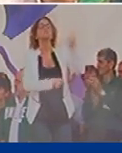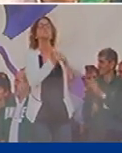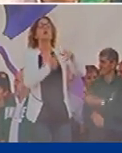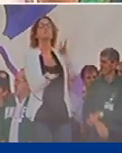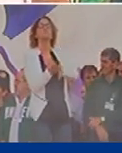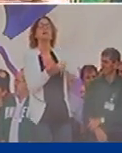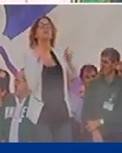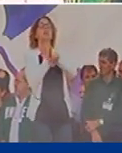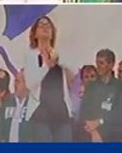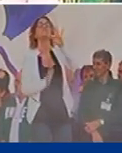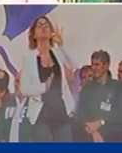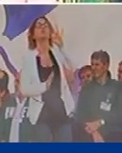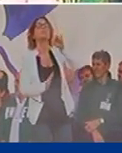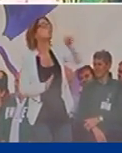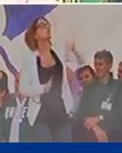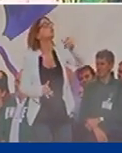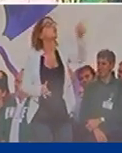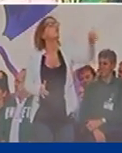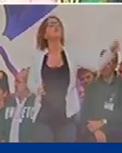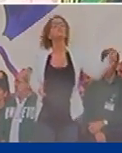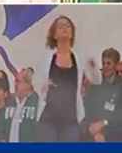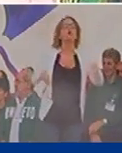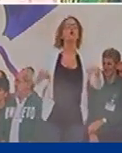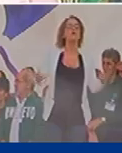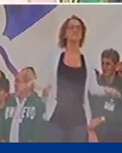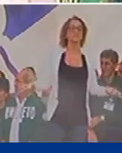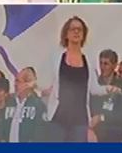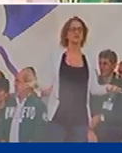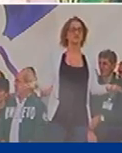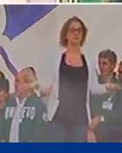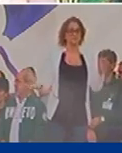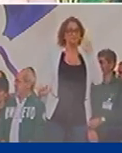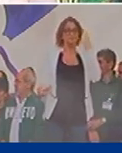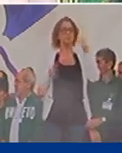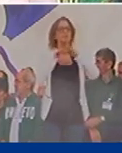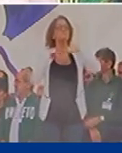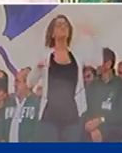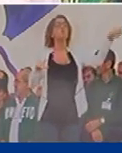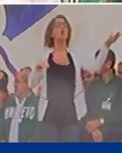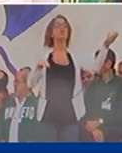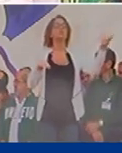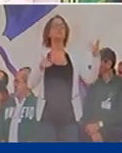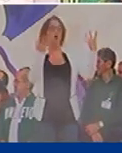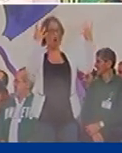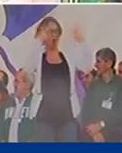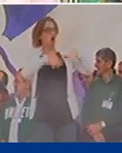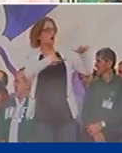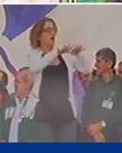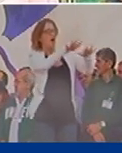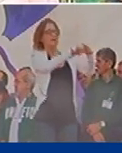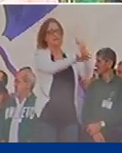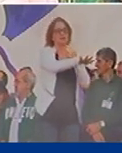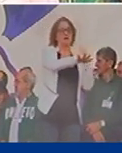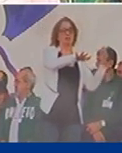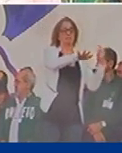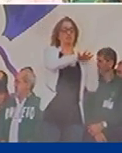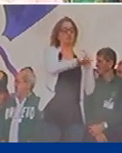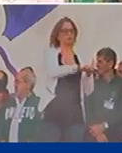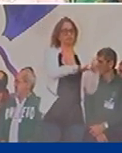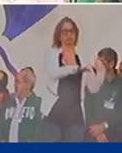la legge Fornero? Dov'era sta gente qua? E quindi, siccome fuori sono ben organizzati e hanno un sacco di